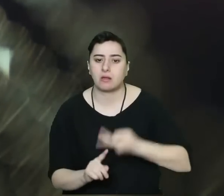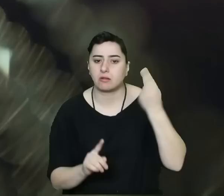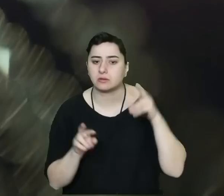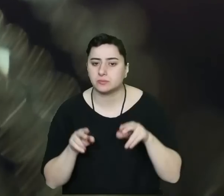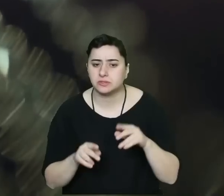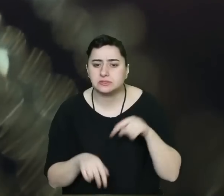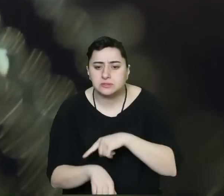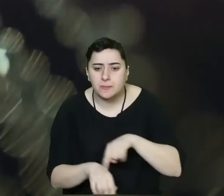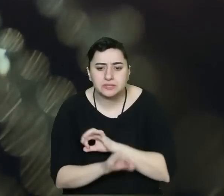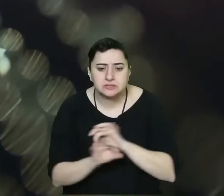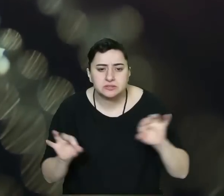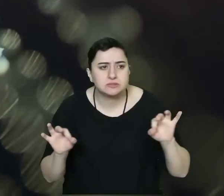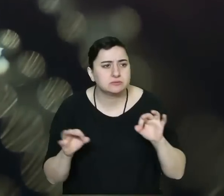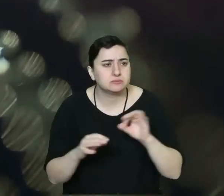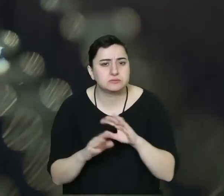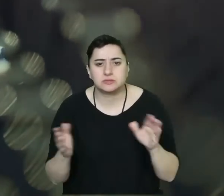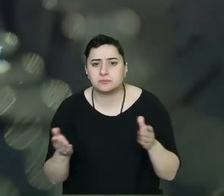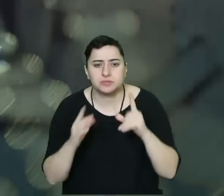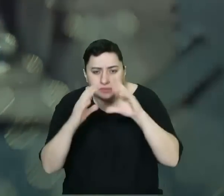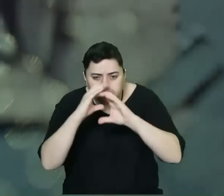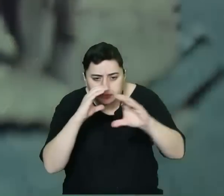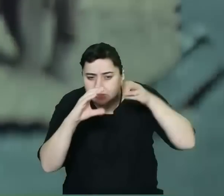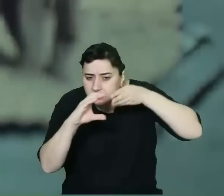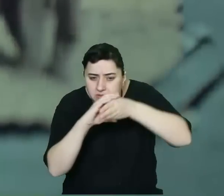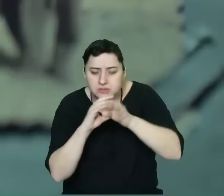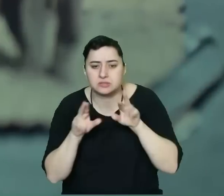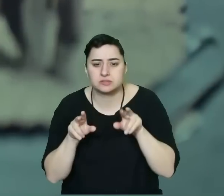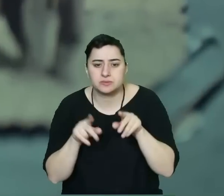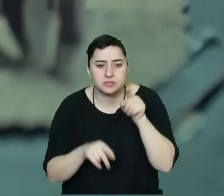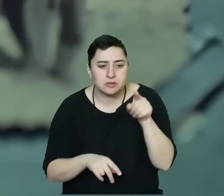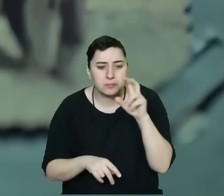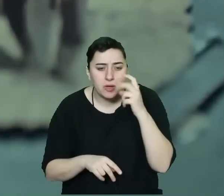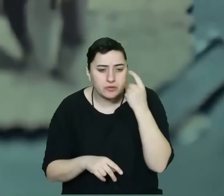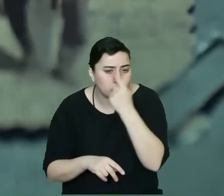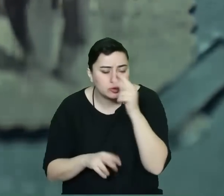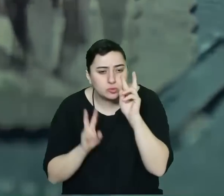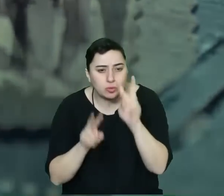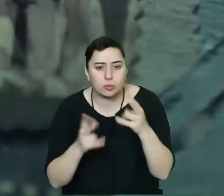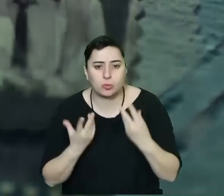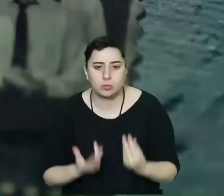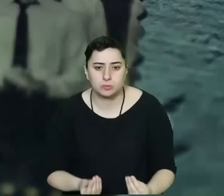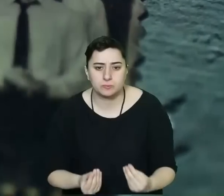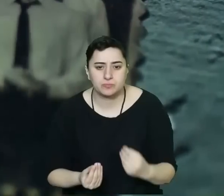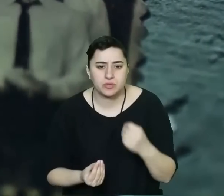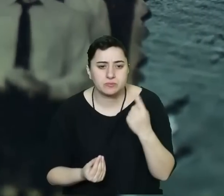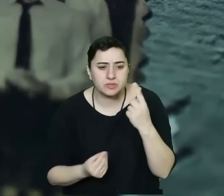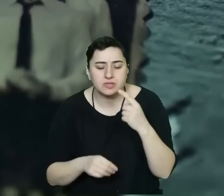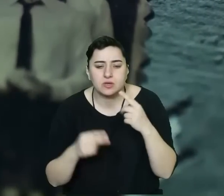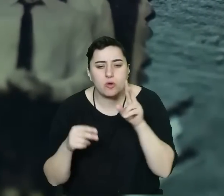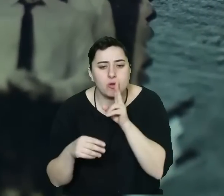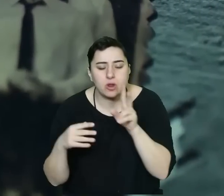Zamansız, mekansız bir tünel başındayız şimdi. O mavi gözleri görmüş olmalıyım. Bir ikindi